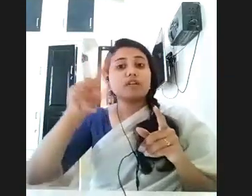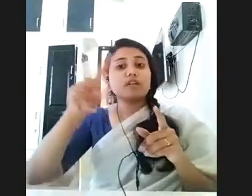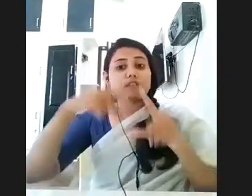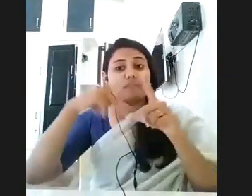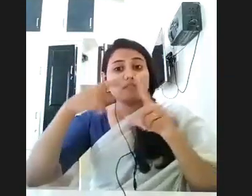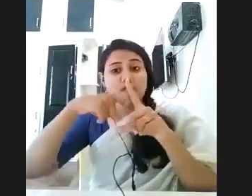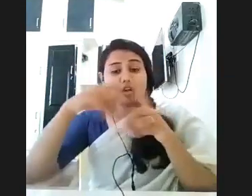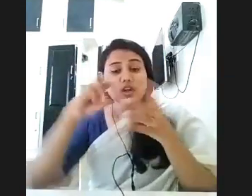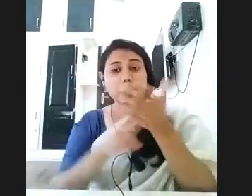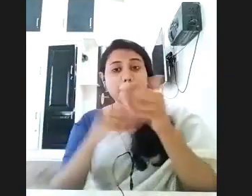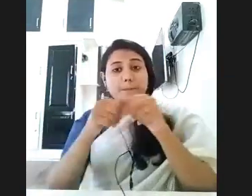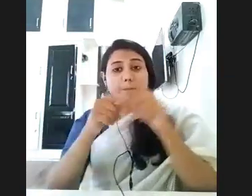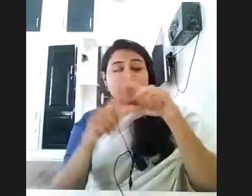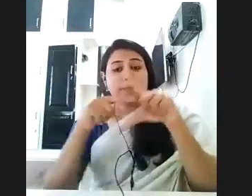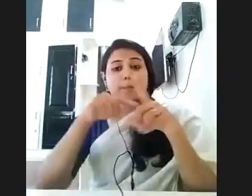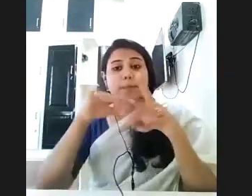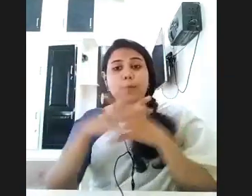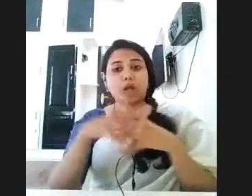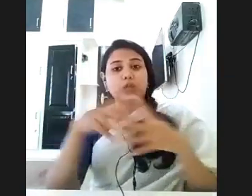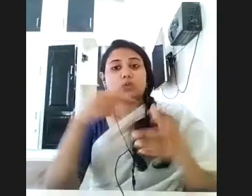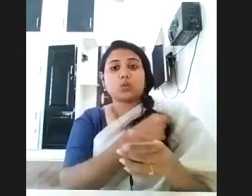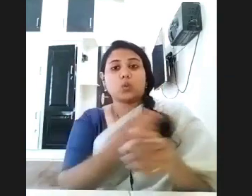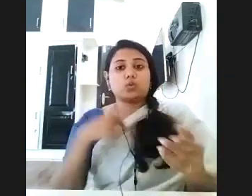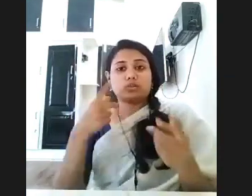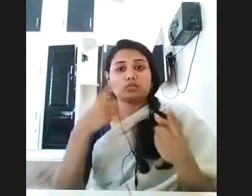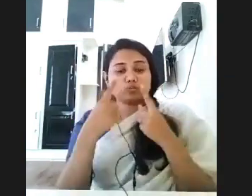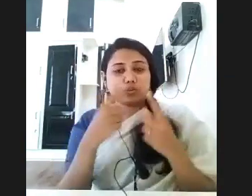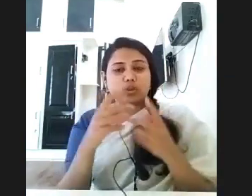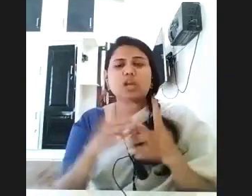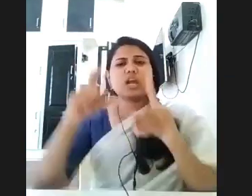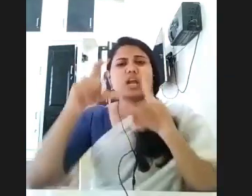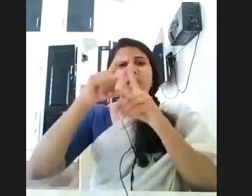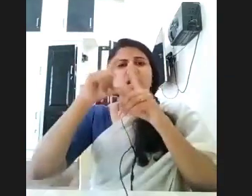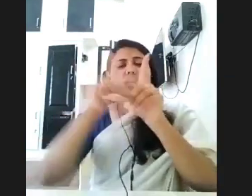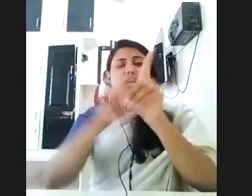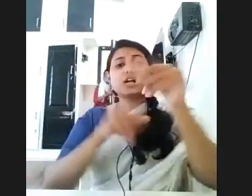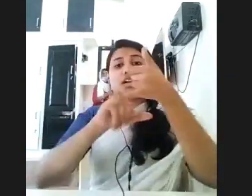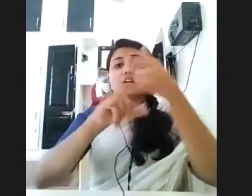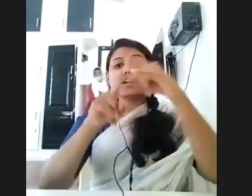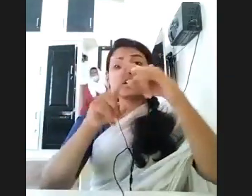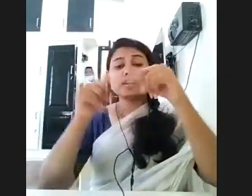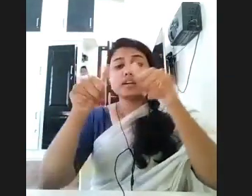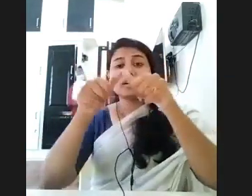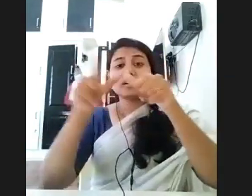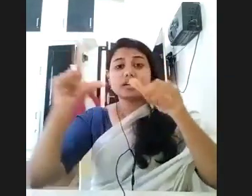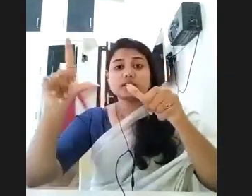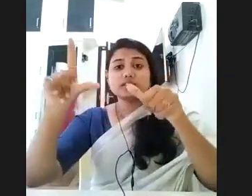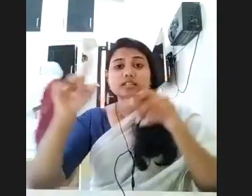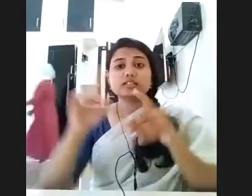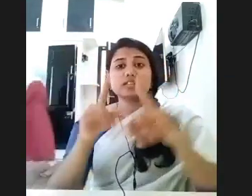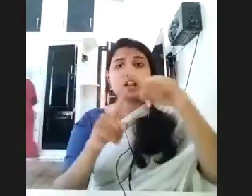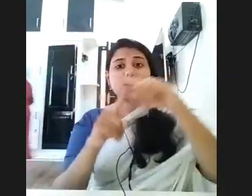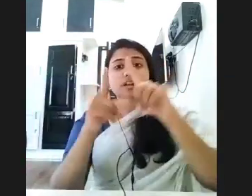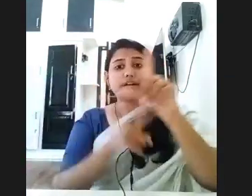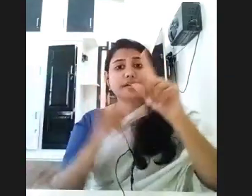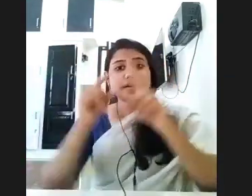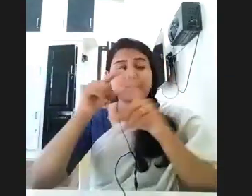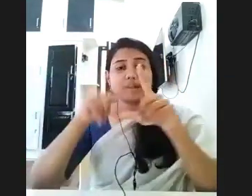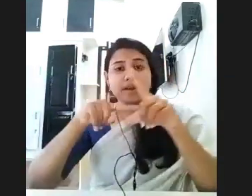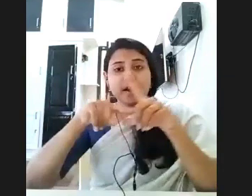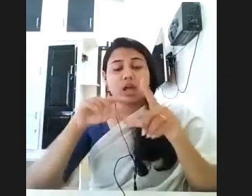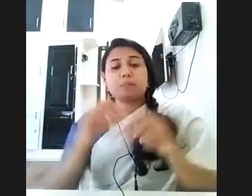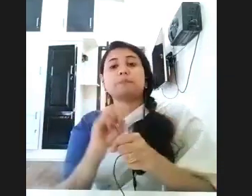ഡയഗ്നോസ് ചെയ്തിരിക്കുന്നത് ഡിസ്റ്റൽ SMA type 5 GARS അസോസിയേറ്റഡ്, അങ്ങനെയാണ്